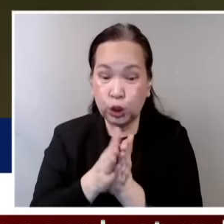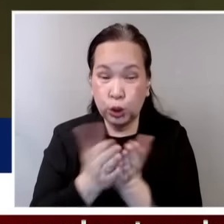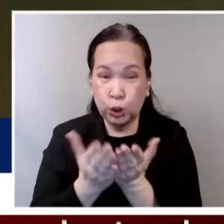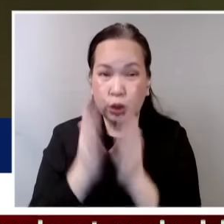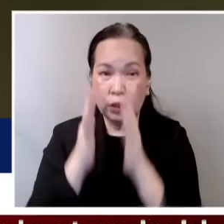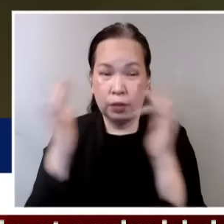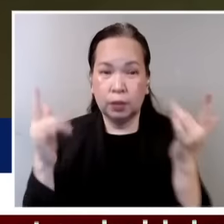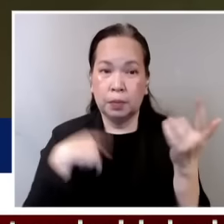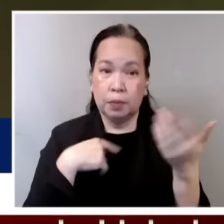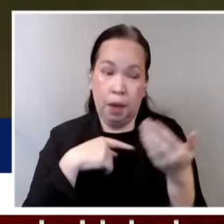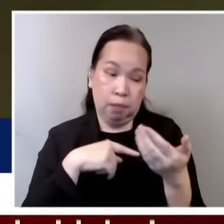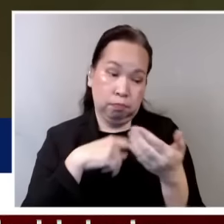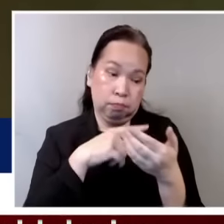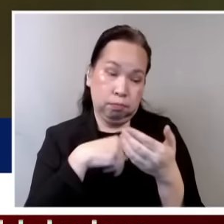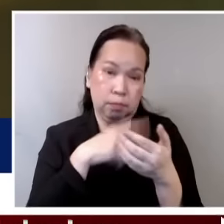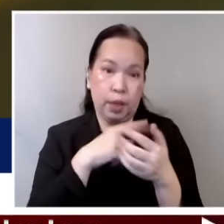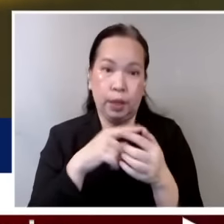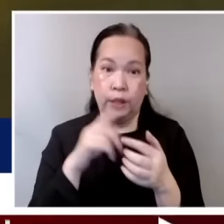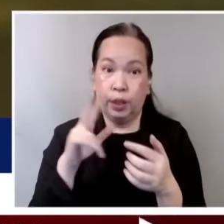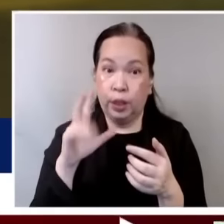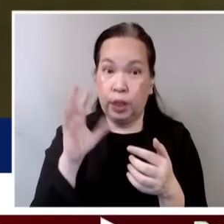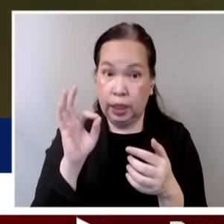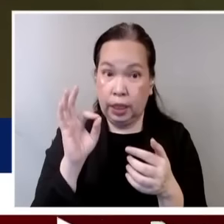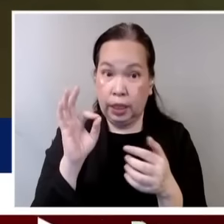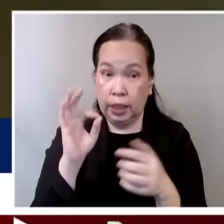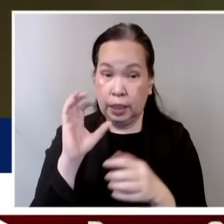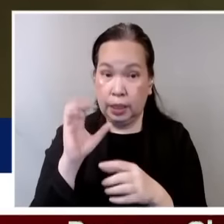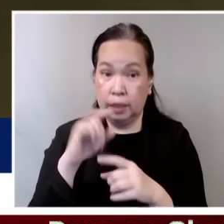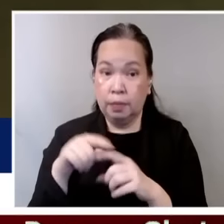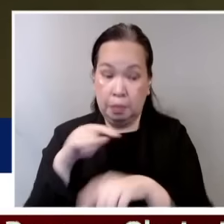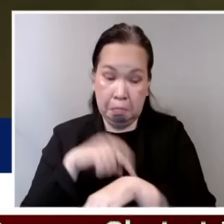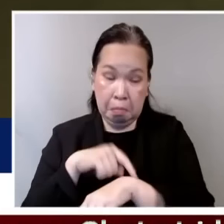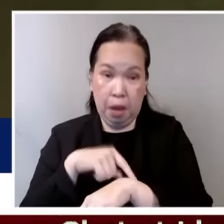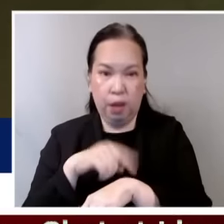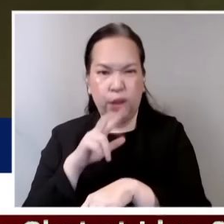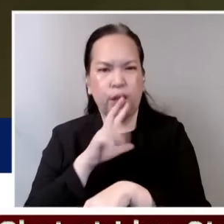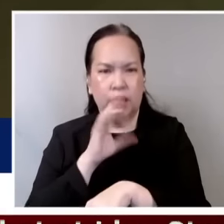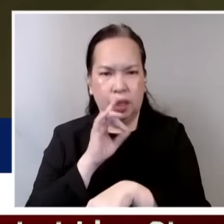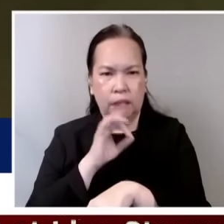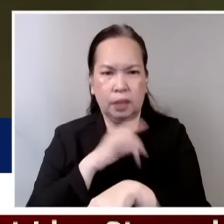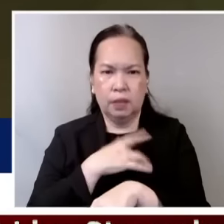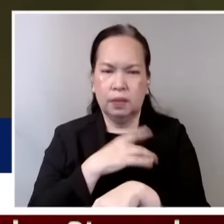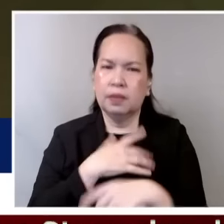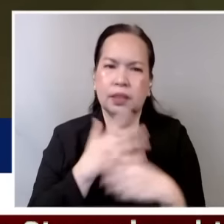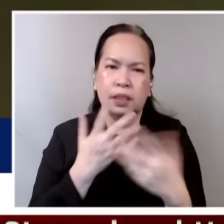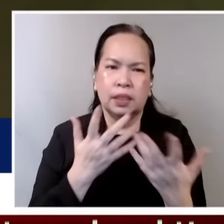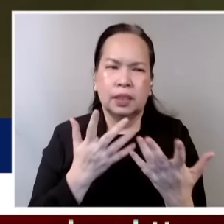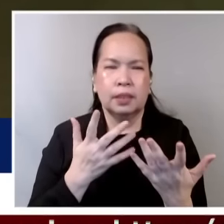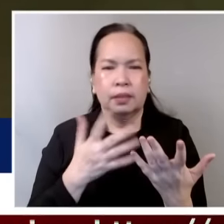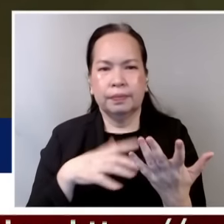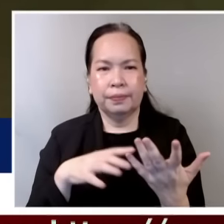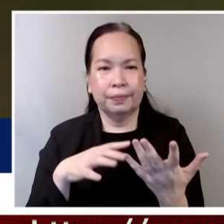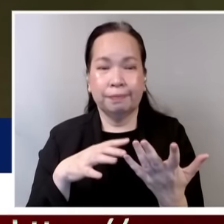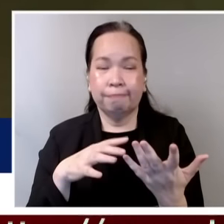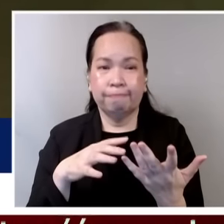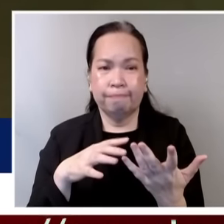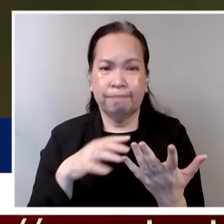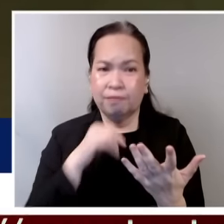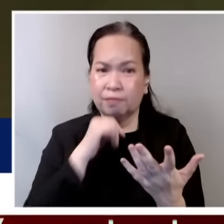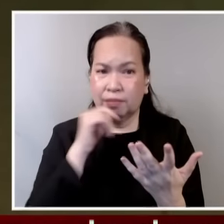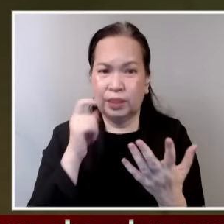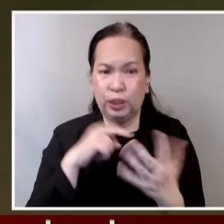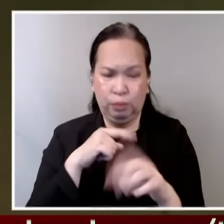cellphone ay 39 degrees, sa aking relo naman 38 degrees. Pero hindi mo naman talaga kailangan ng complicated no,